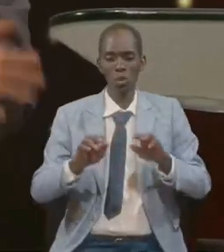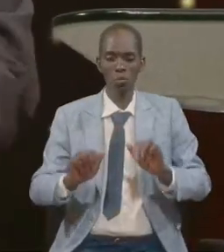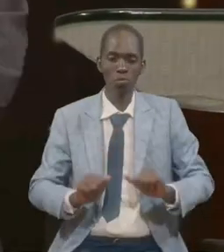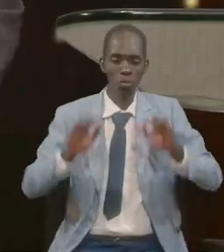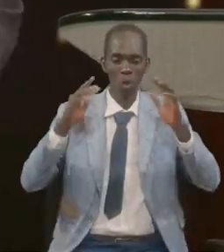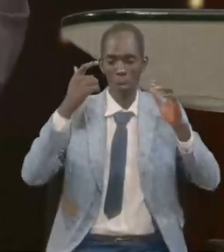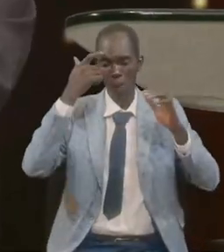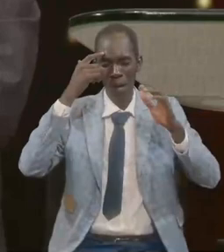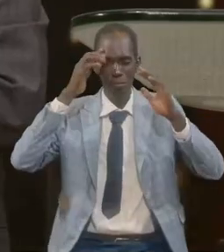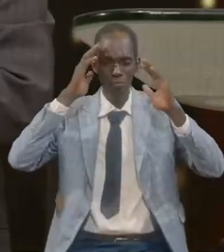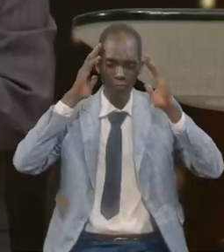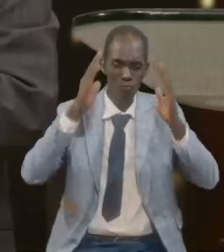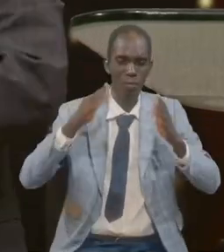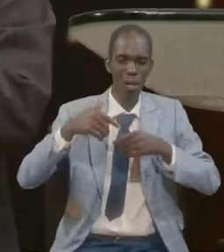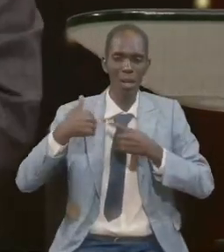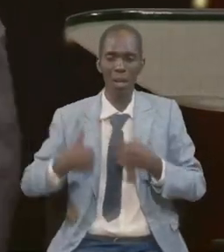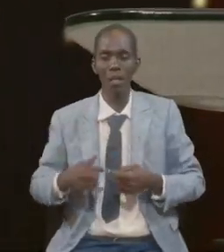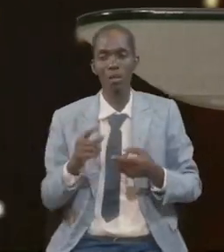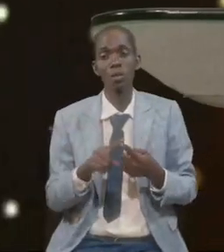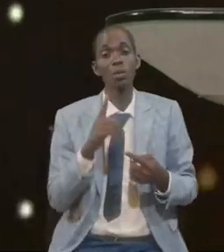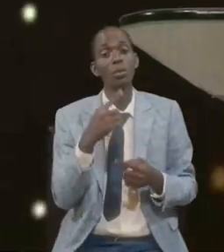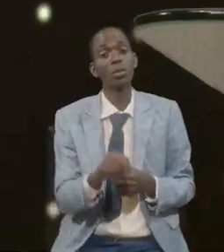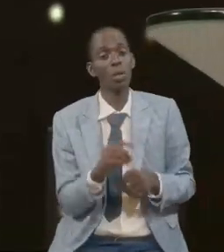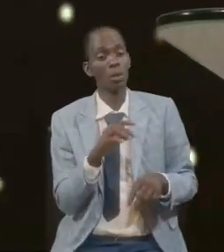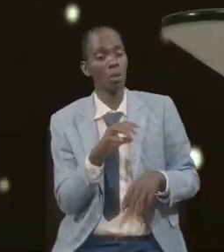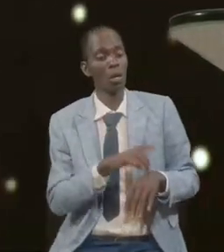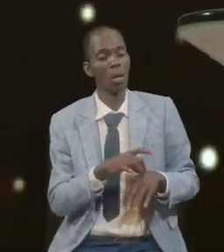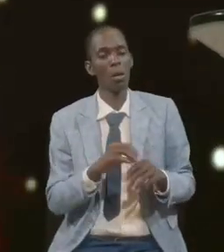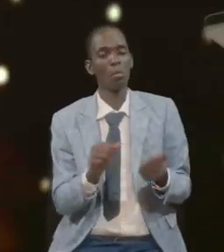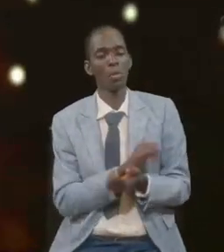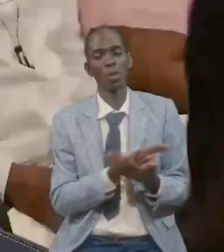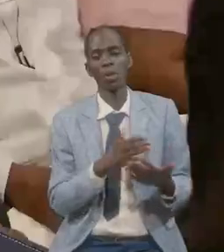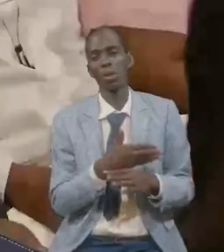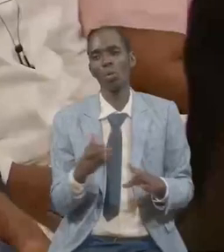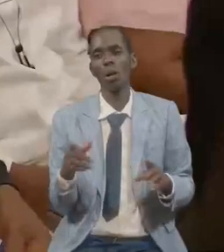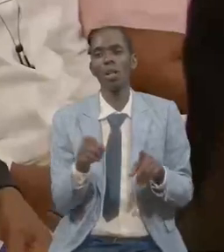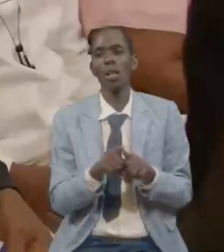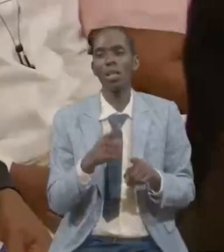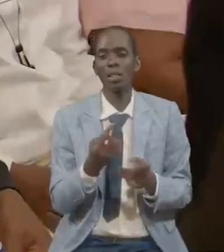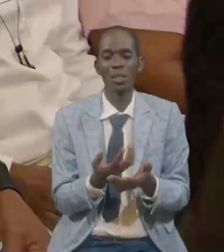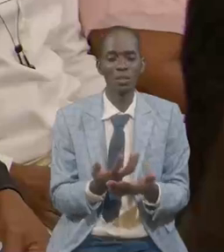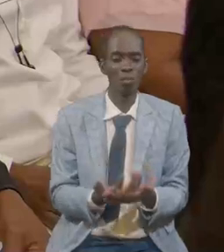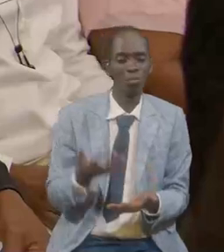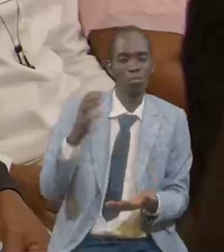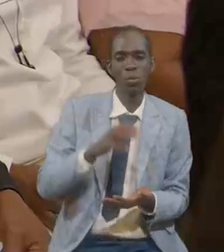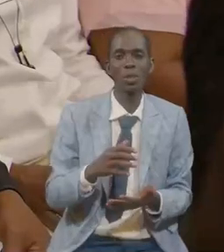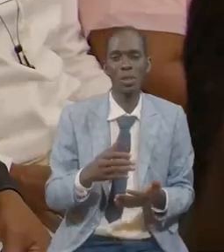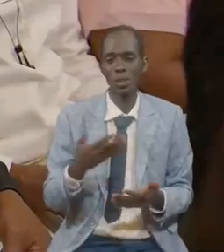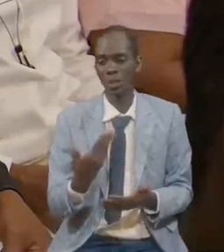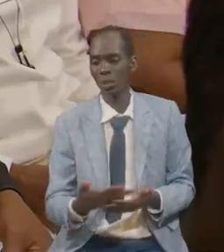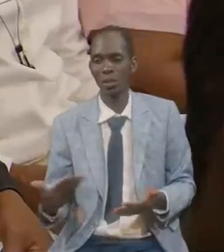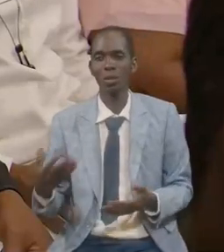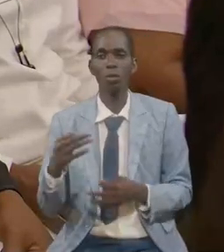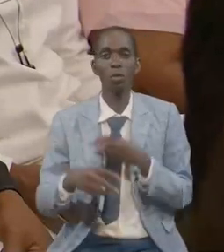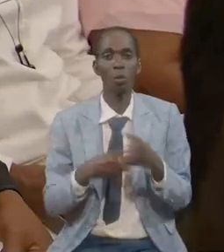leur pensée, toute leur attention. Et le monde passe comme les possessions du monde. C'est là aujourd'hui,